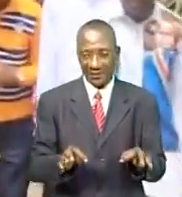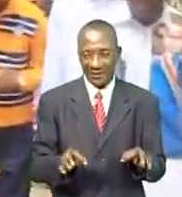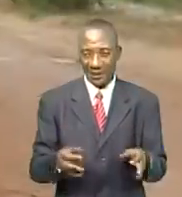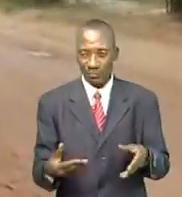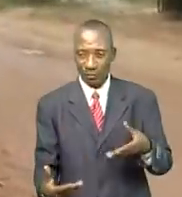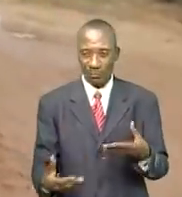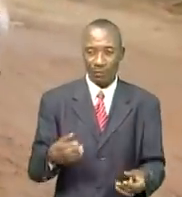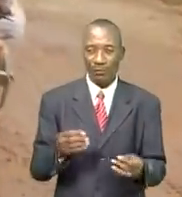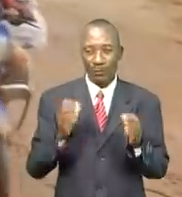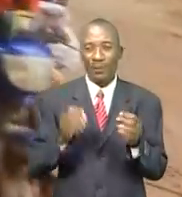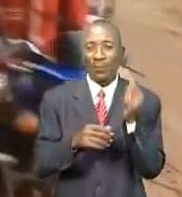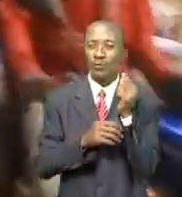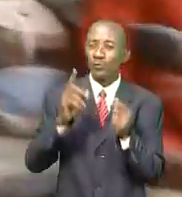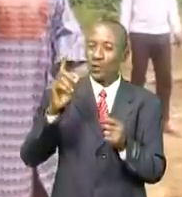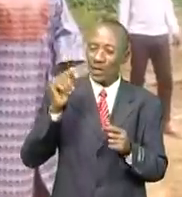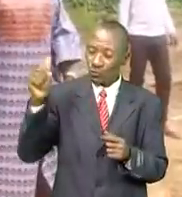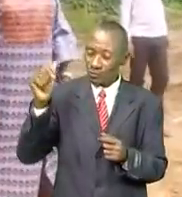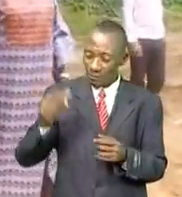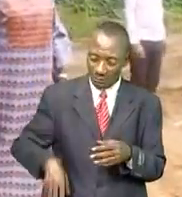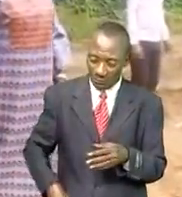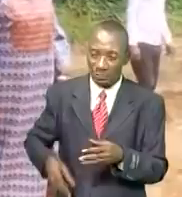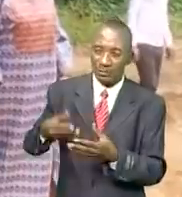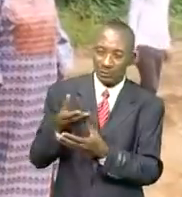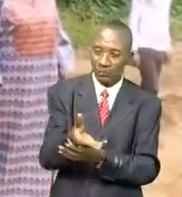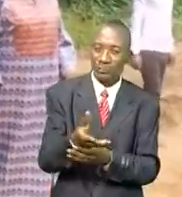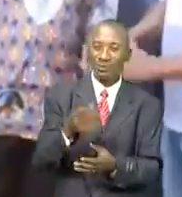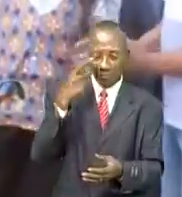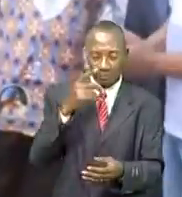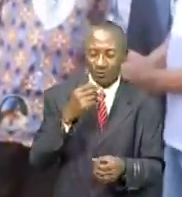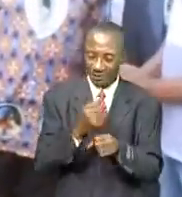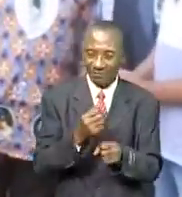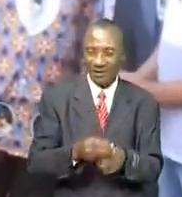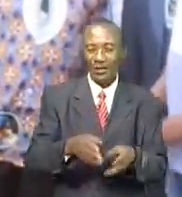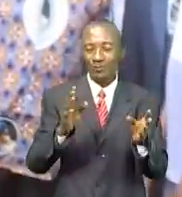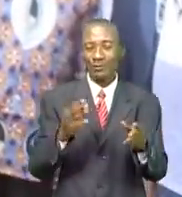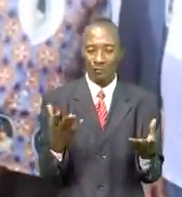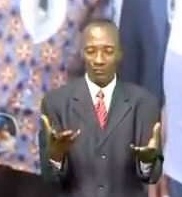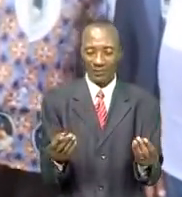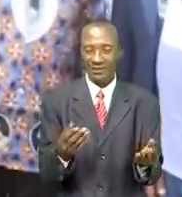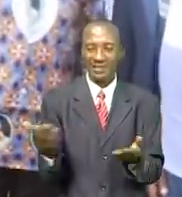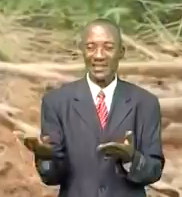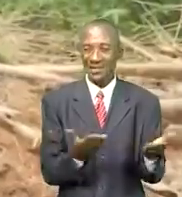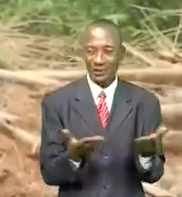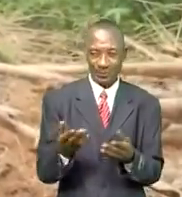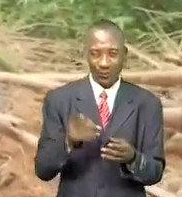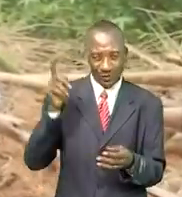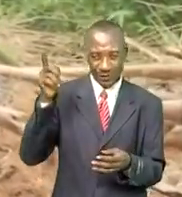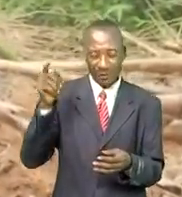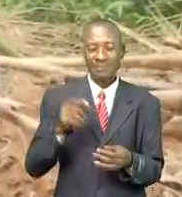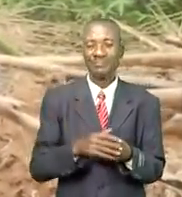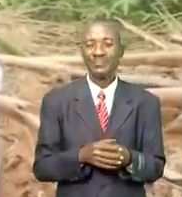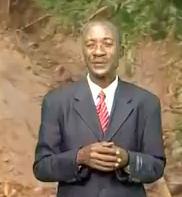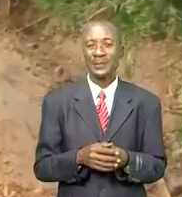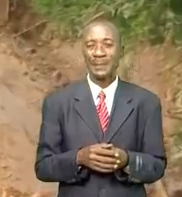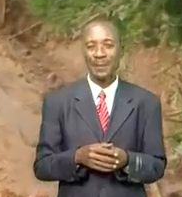en aide aux compatriotes de divers domaines dans cette partie du Congo central. Pour faciliter les transports des habitants des villages les plus reculés et